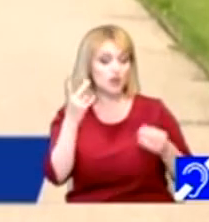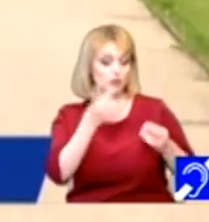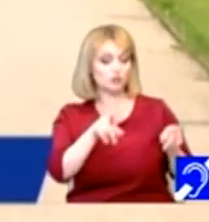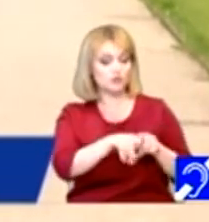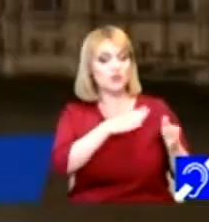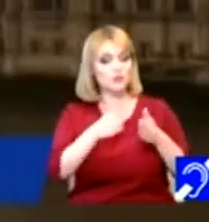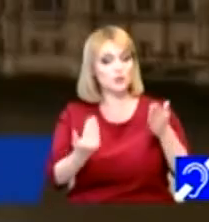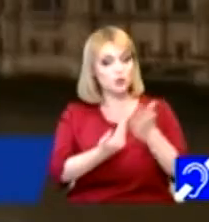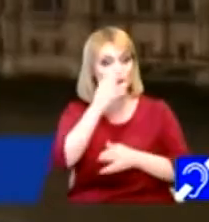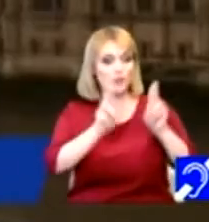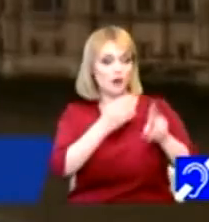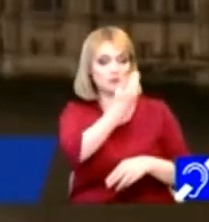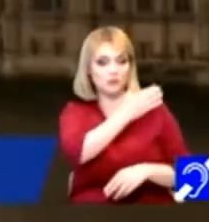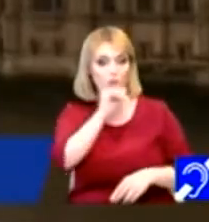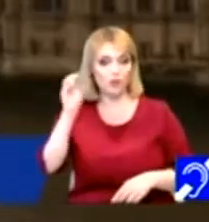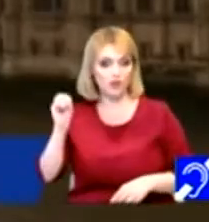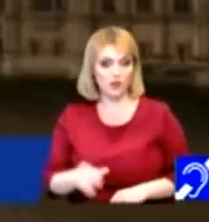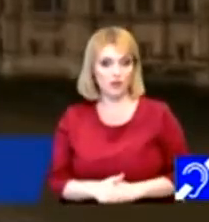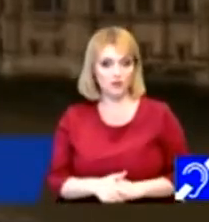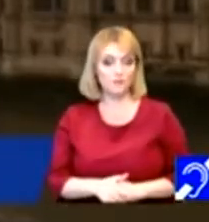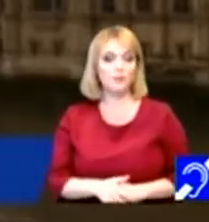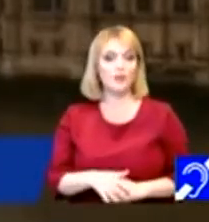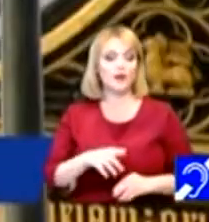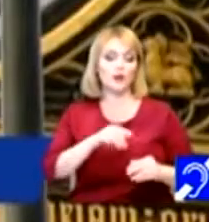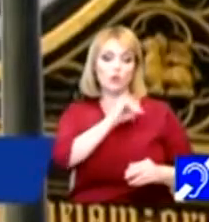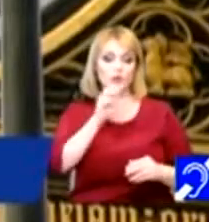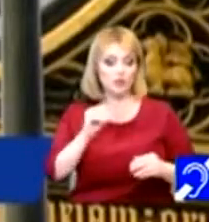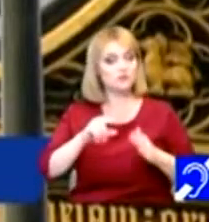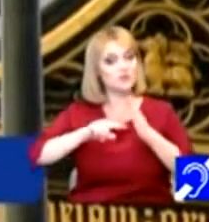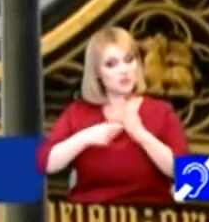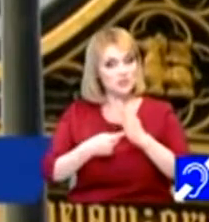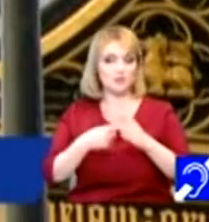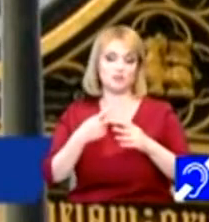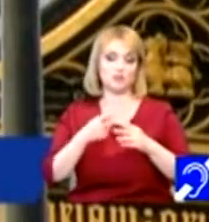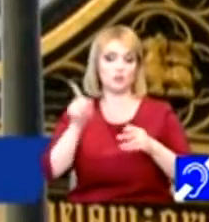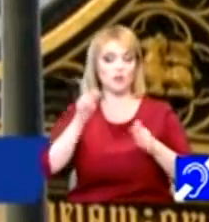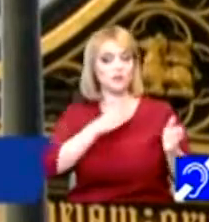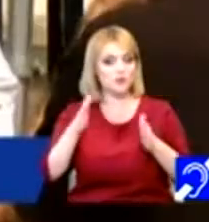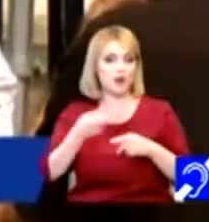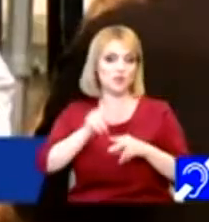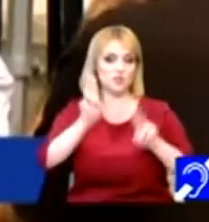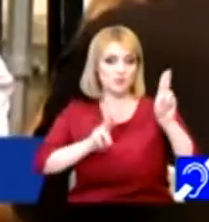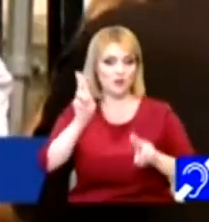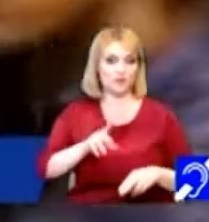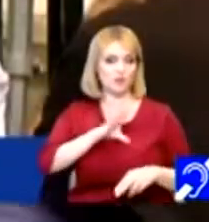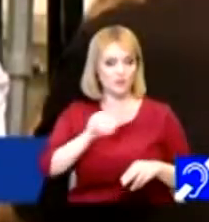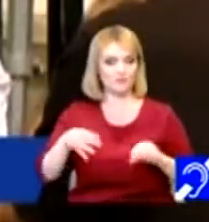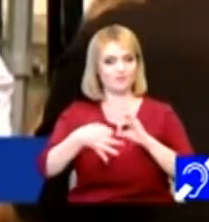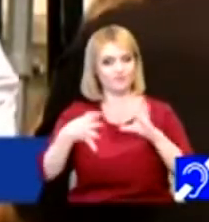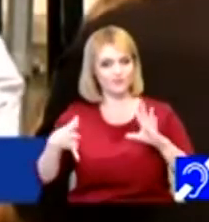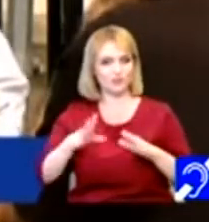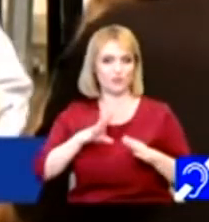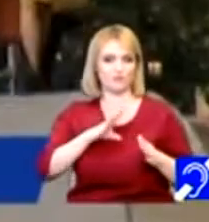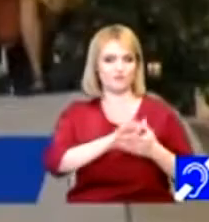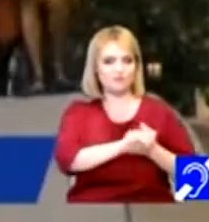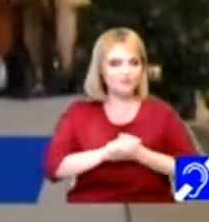31 decembrie. UE insistă asupra acestei prevederi pentru a garanta absența frontierei fizice și pentru a preîntâmpina tensiunile în această regiune.